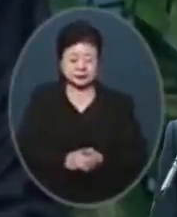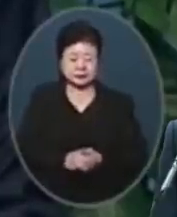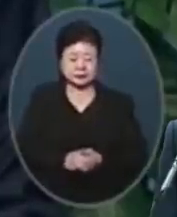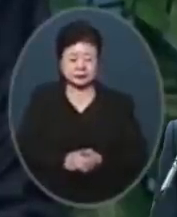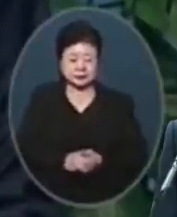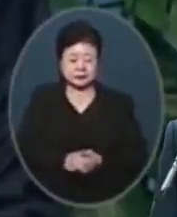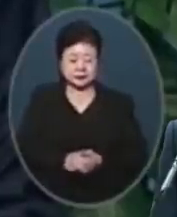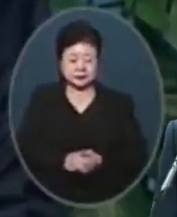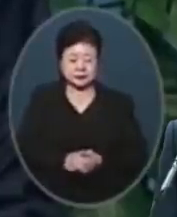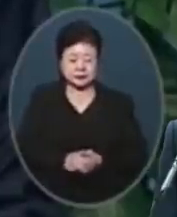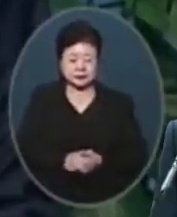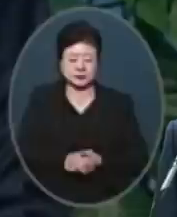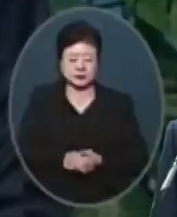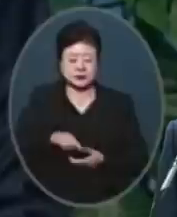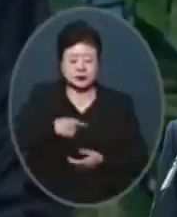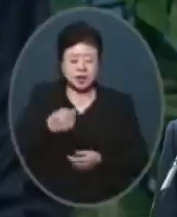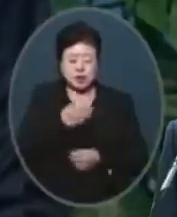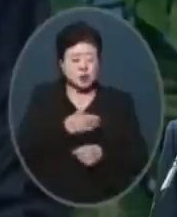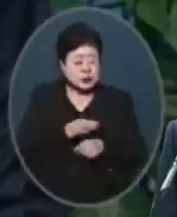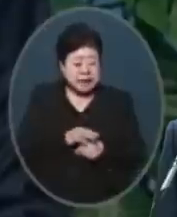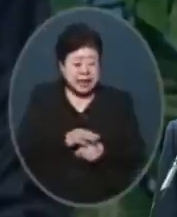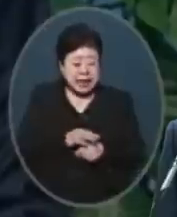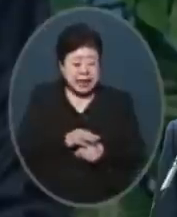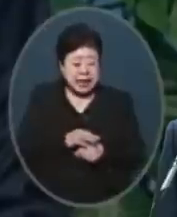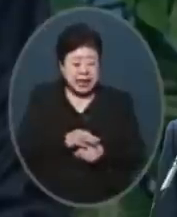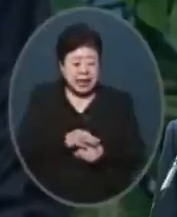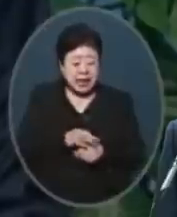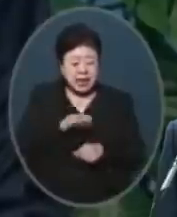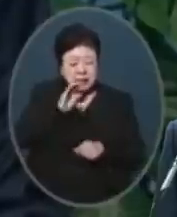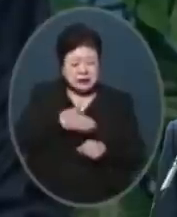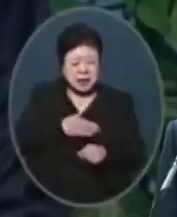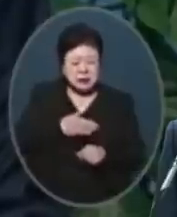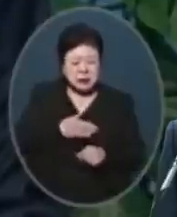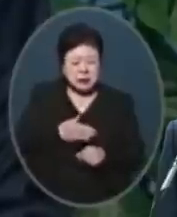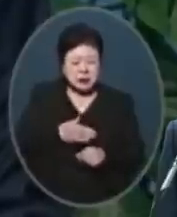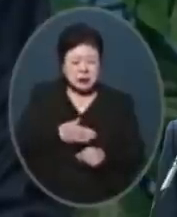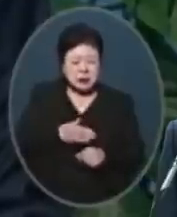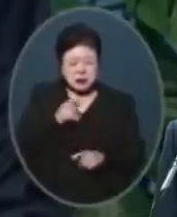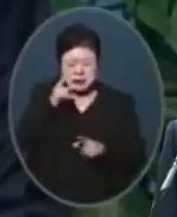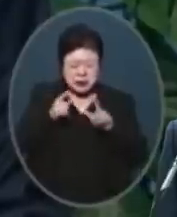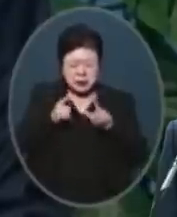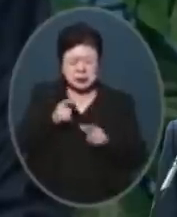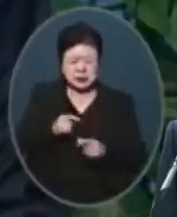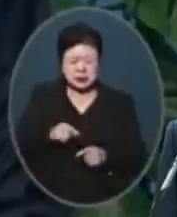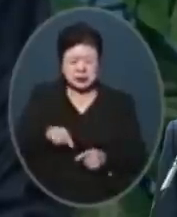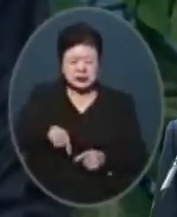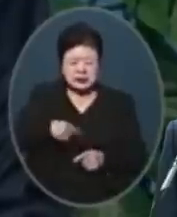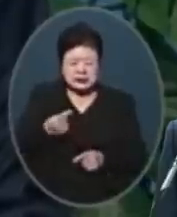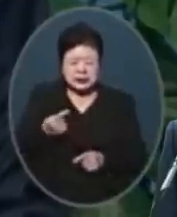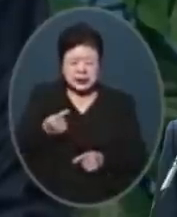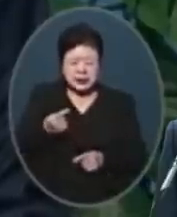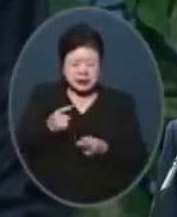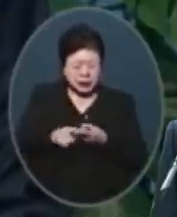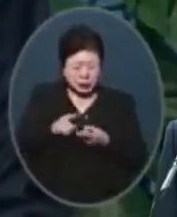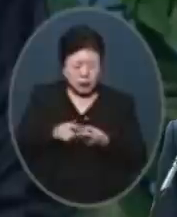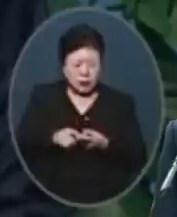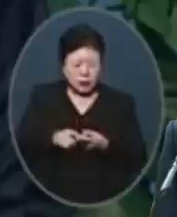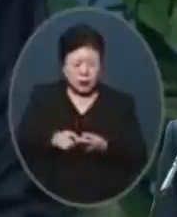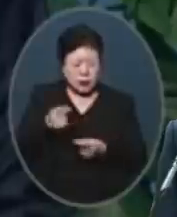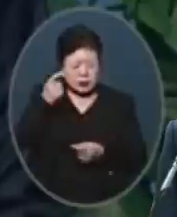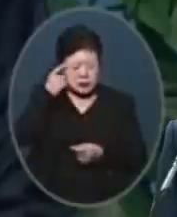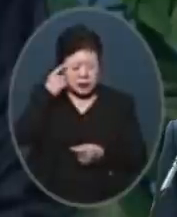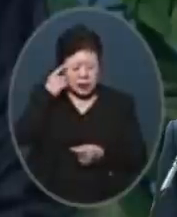사는데 자기 육체가 잘못 생겼다면 잘못 생긴 대로